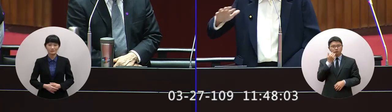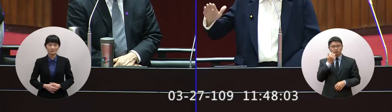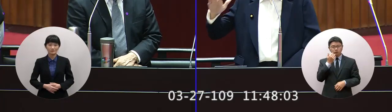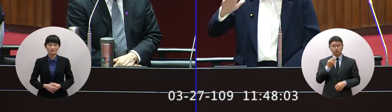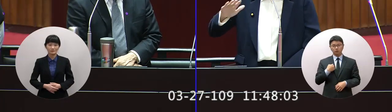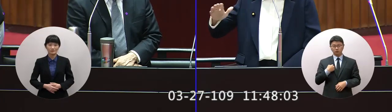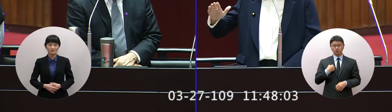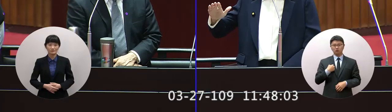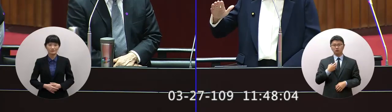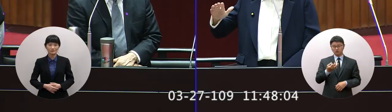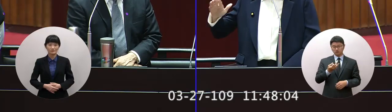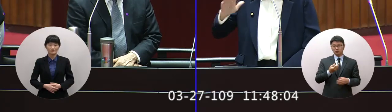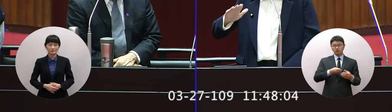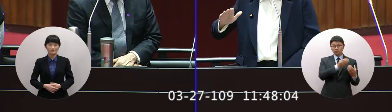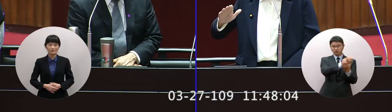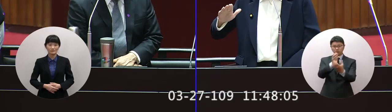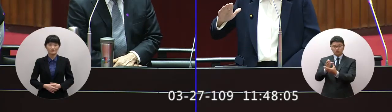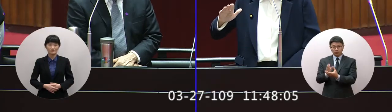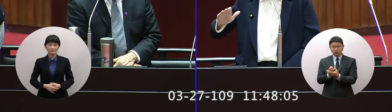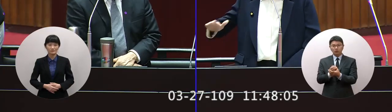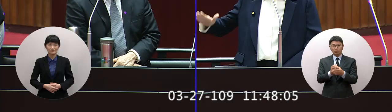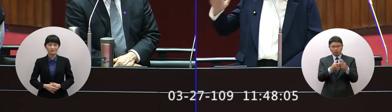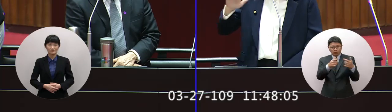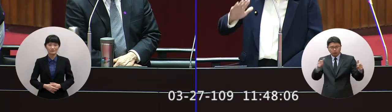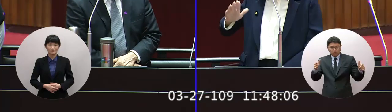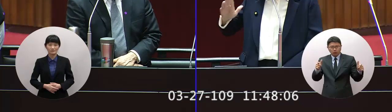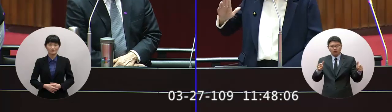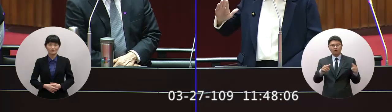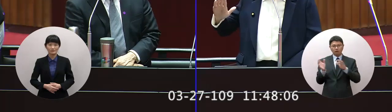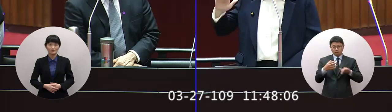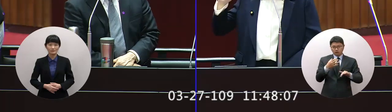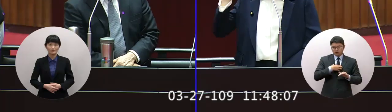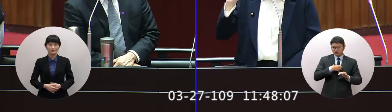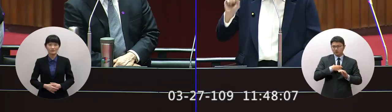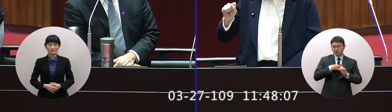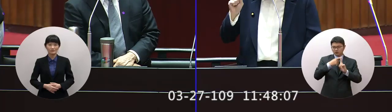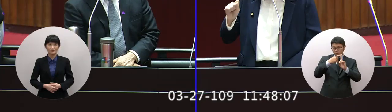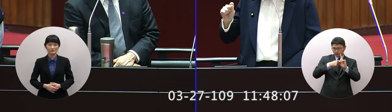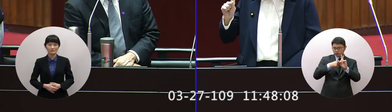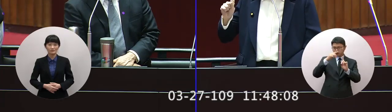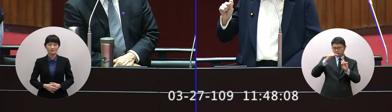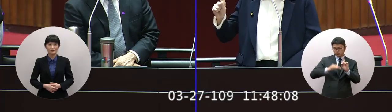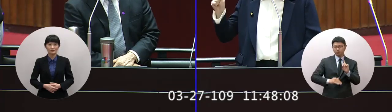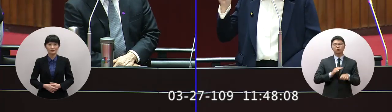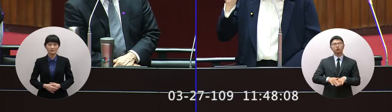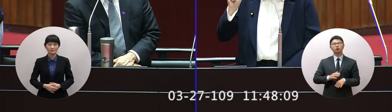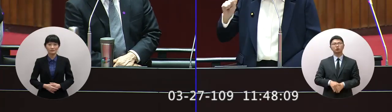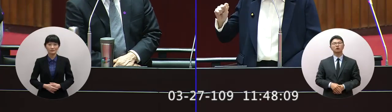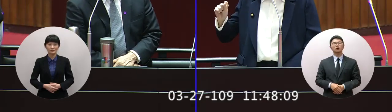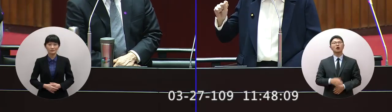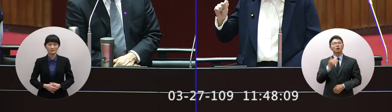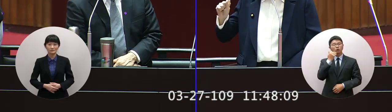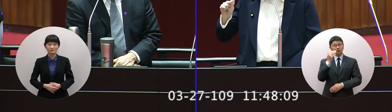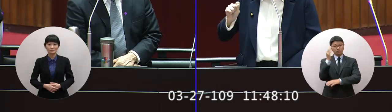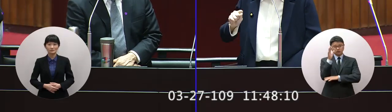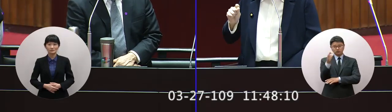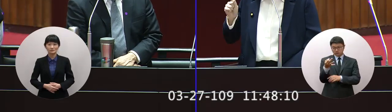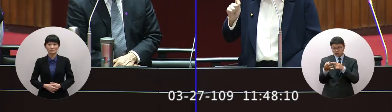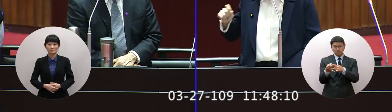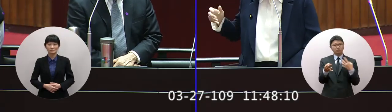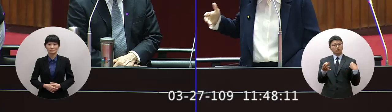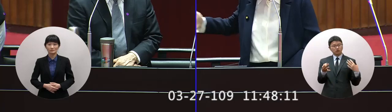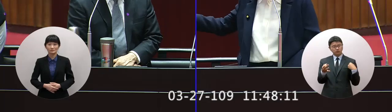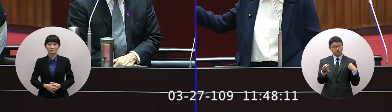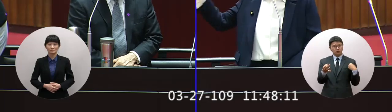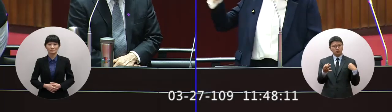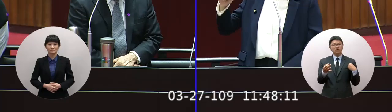险，整个投资组合的风险是会降低的。所以我们能不能同样的金钱，同样政府的投资，可